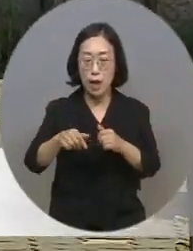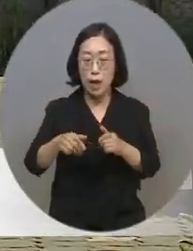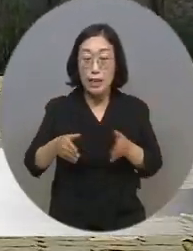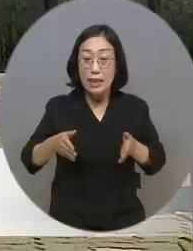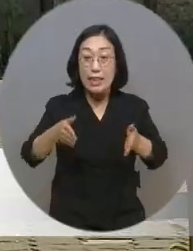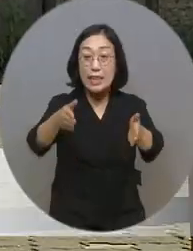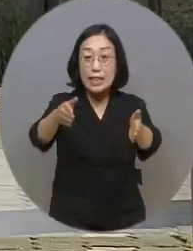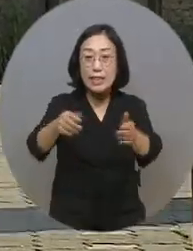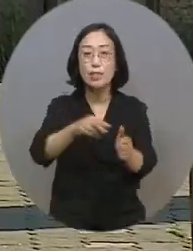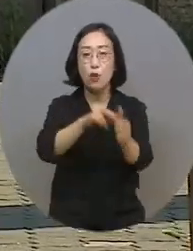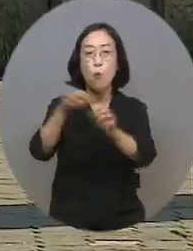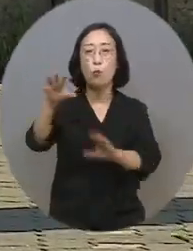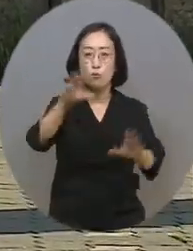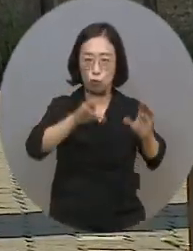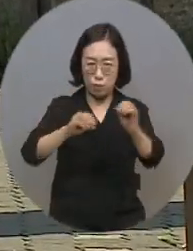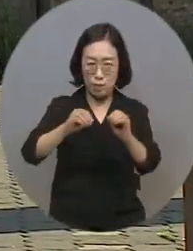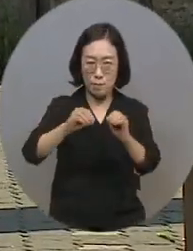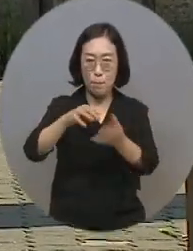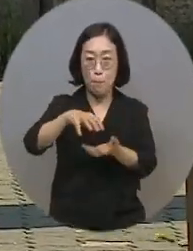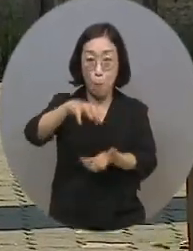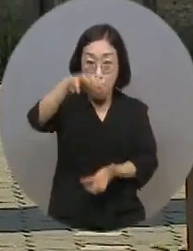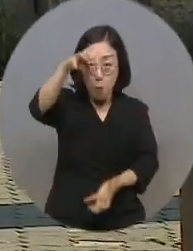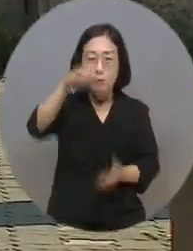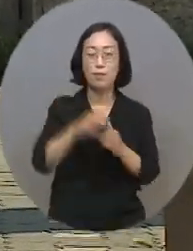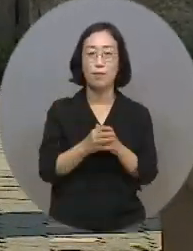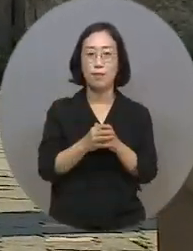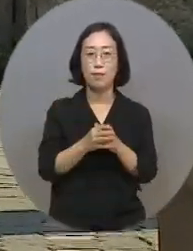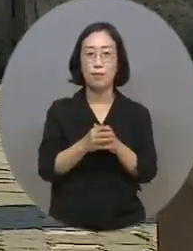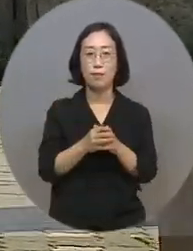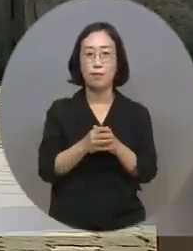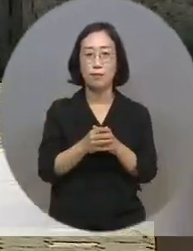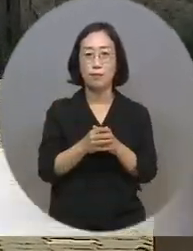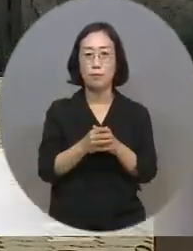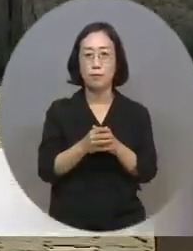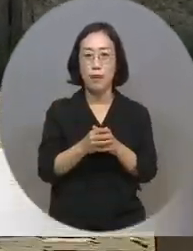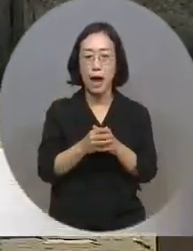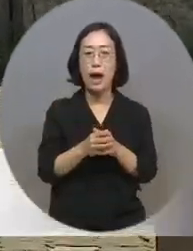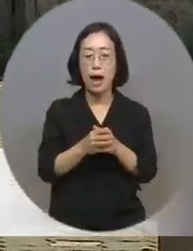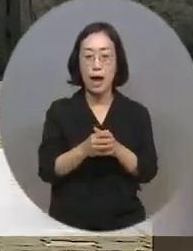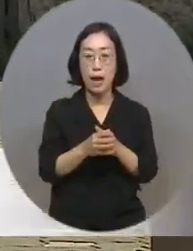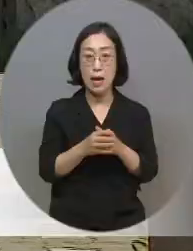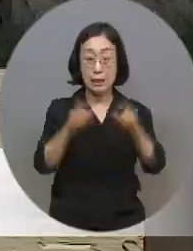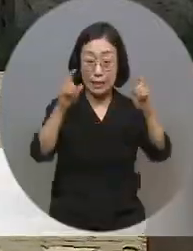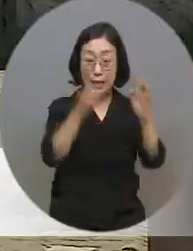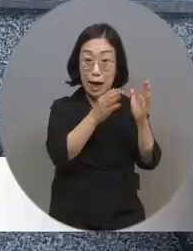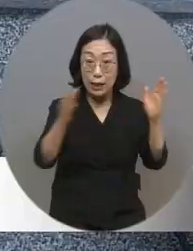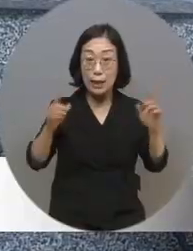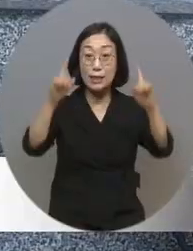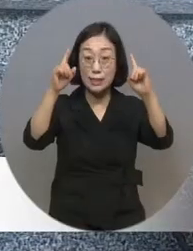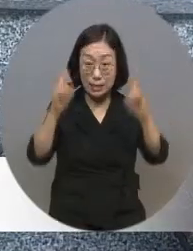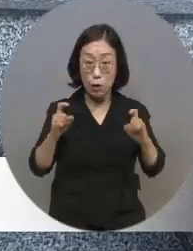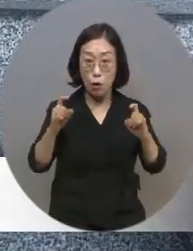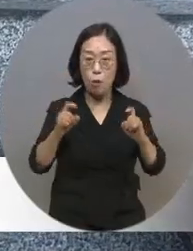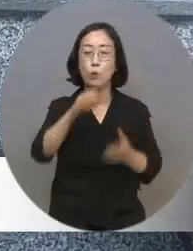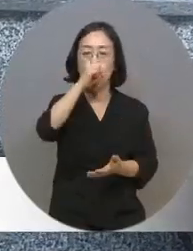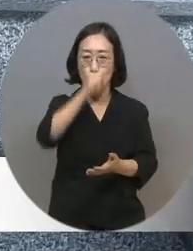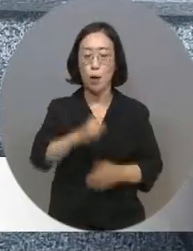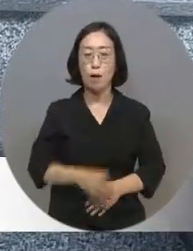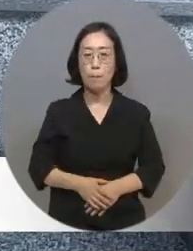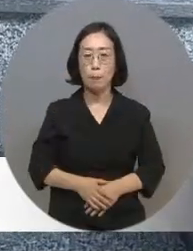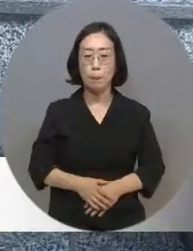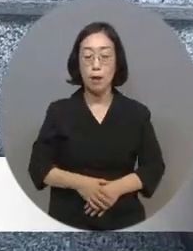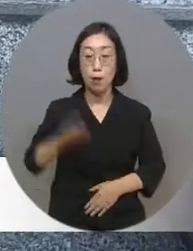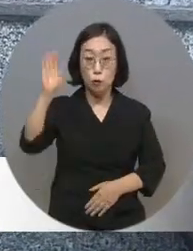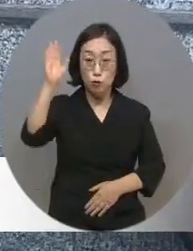수집하는 거에 어 맞아요 그 되게 좋겠다 그 기간이랑 같이 이렇게 찍어 가지고 출발지부터